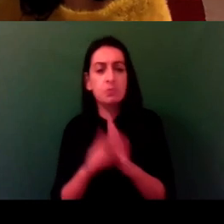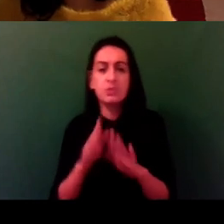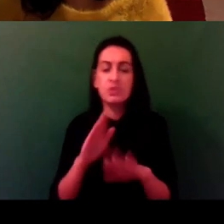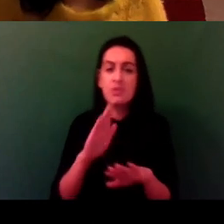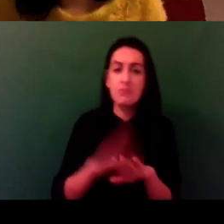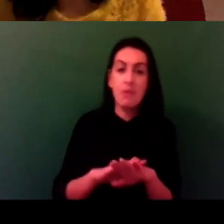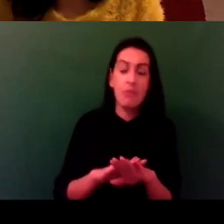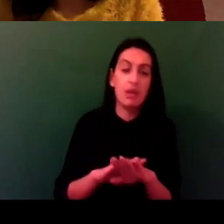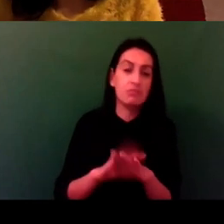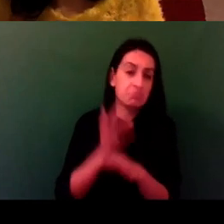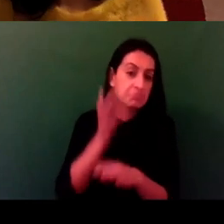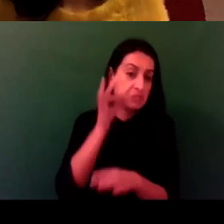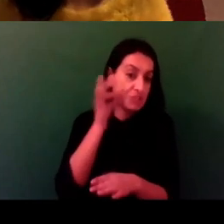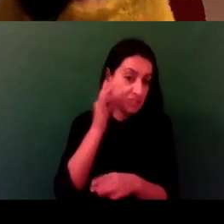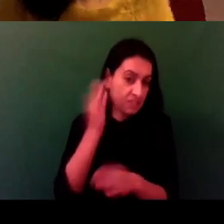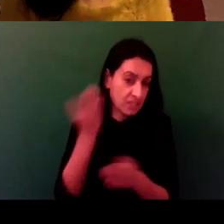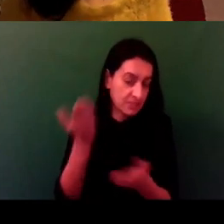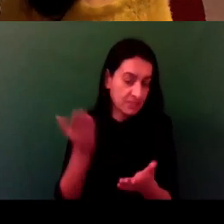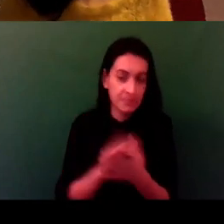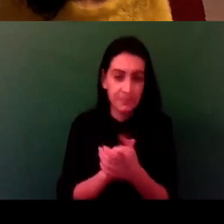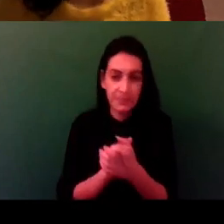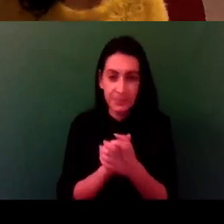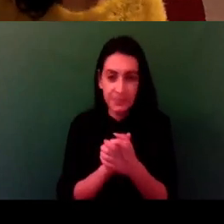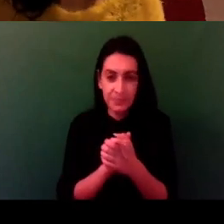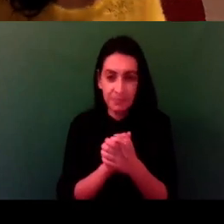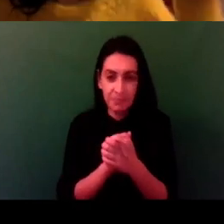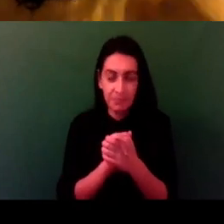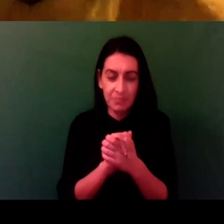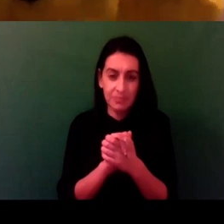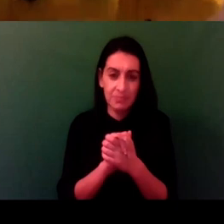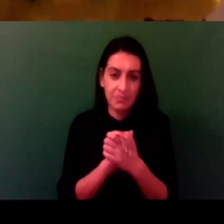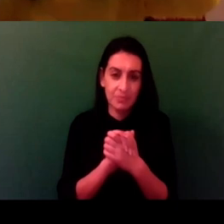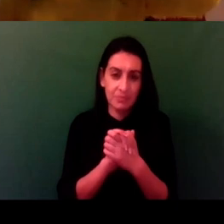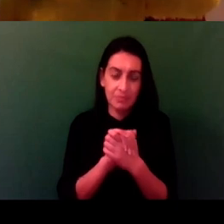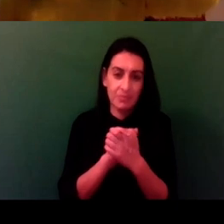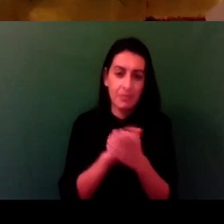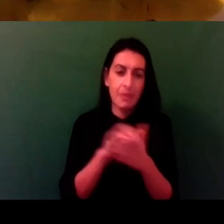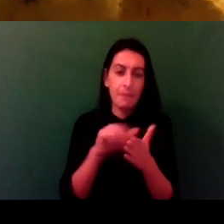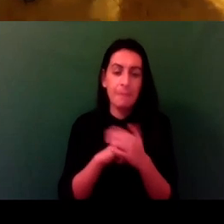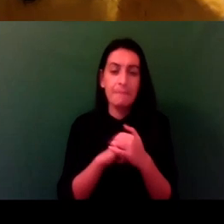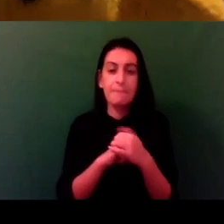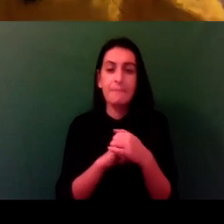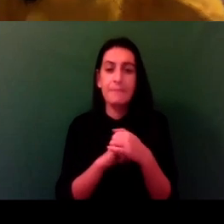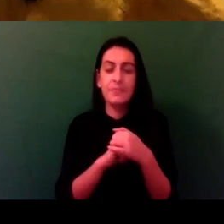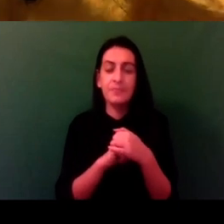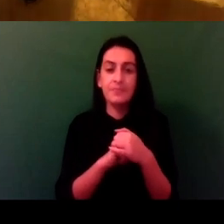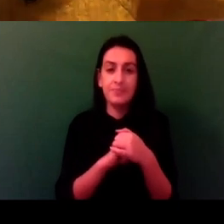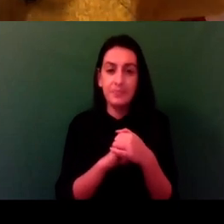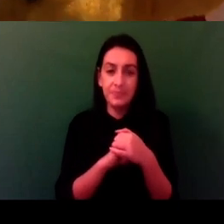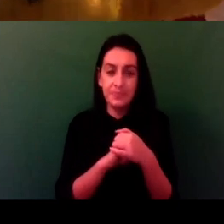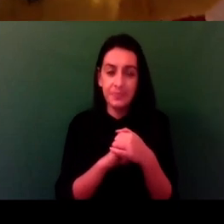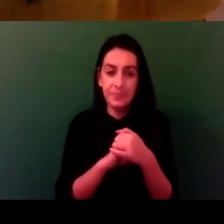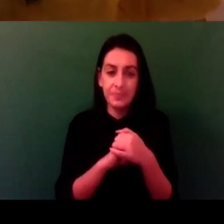ve konuştuklarımızın da bir süzgecinden, hani süzgeçten geçirince sanki şunlar önemli gibi geliyor. Yani